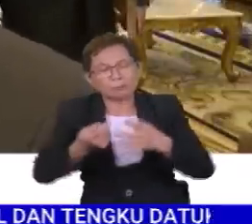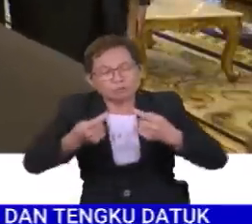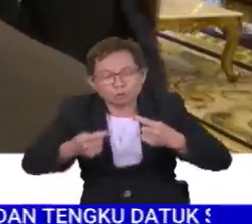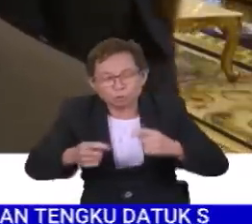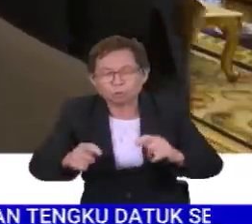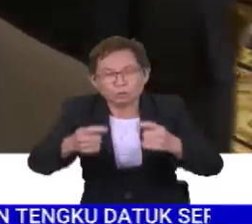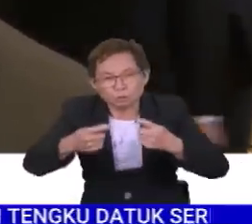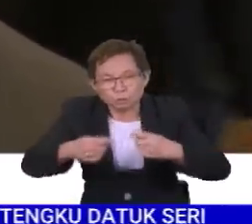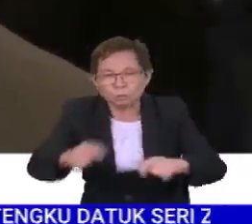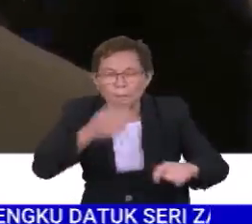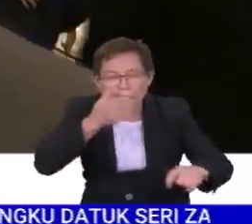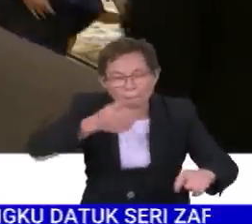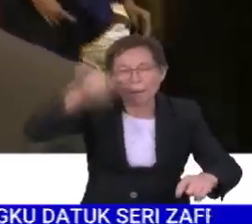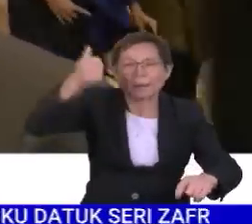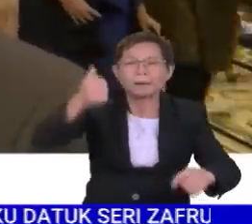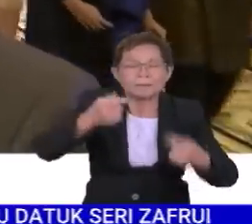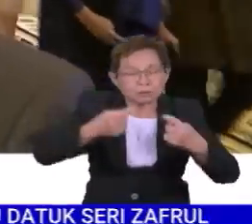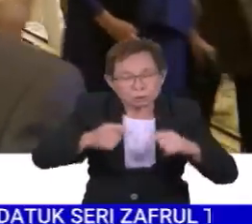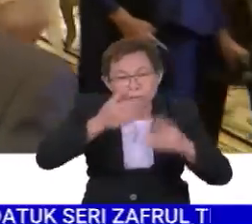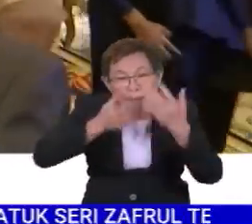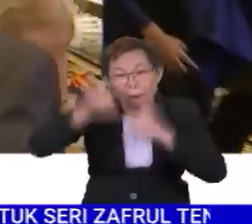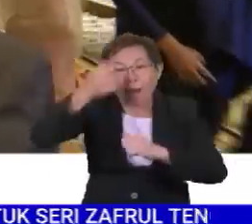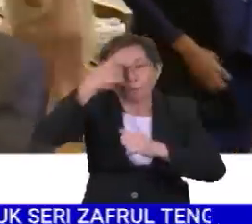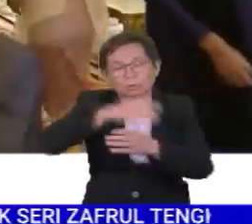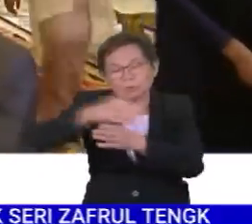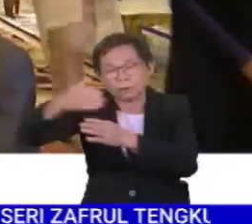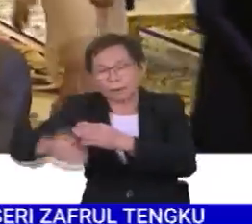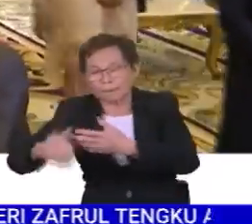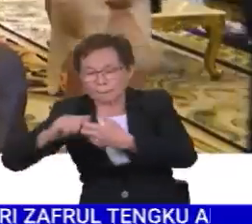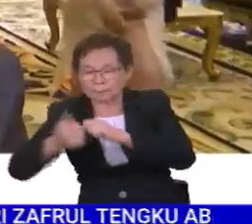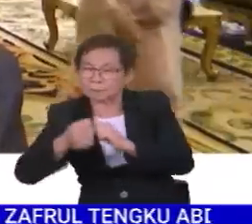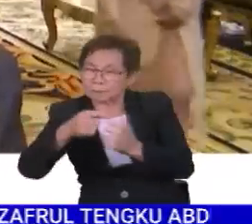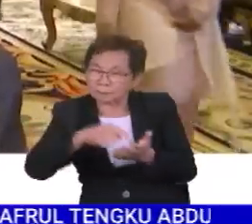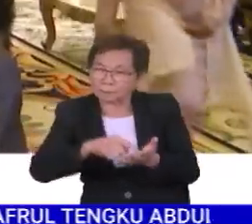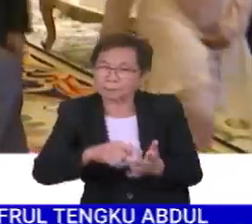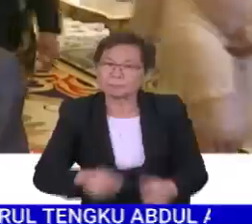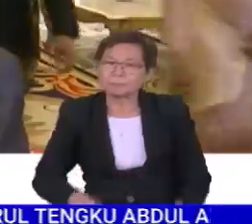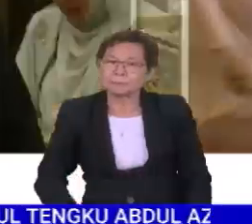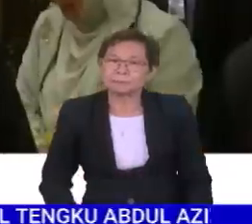secara yang terbaik untuk menyelesaikan masalah ini.